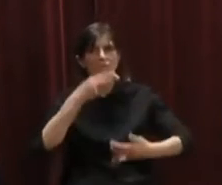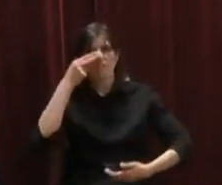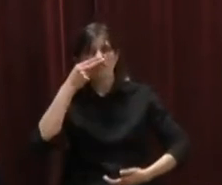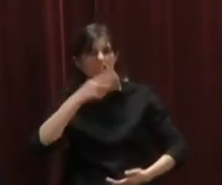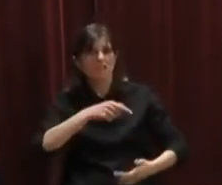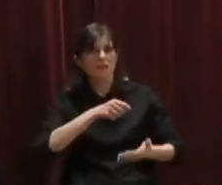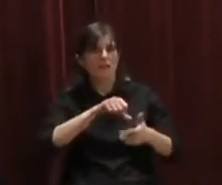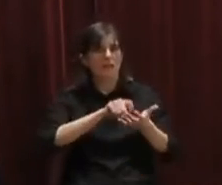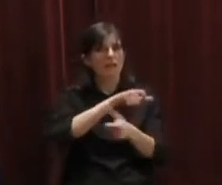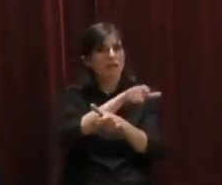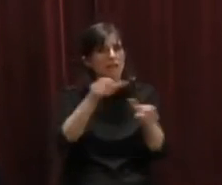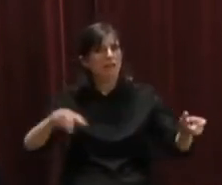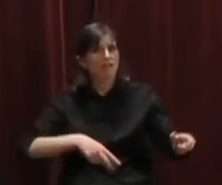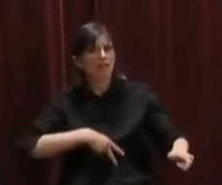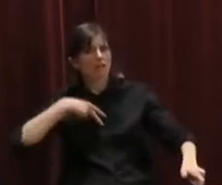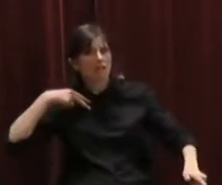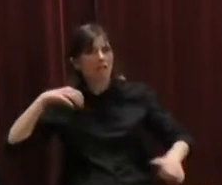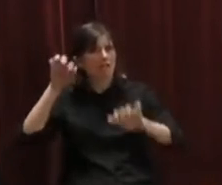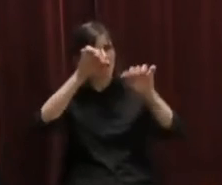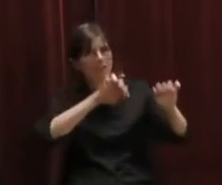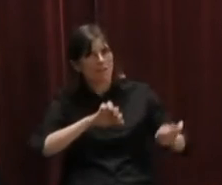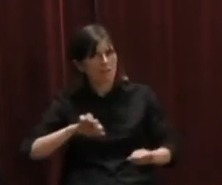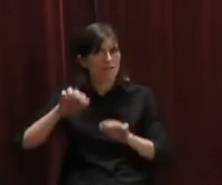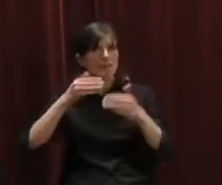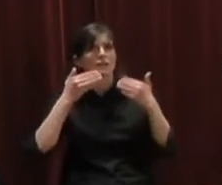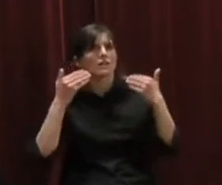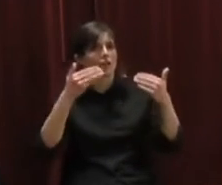senyora vicepresidenta. Moltes gràcies per tot.